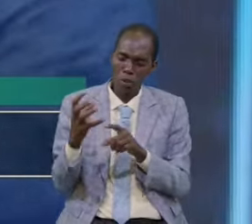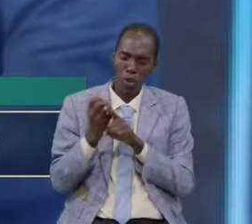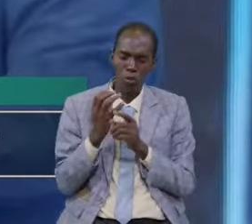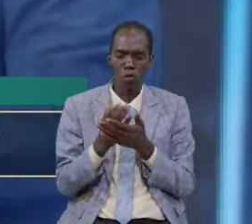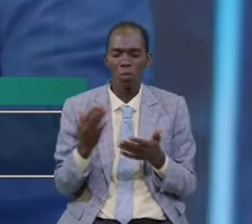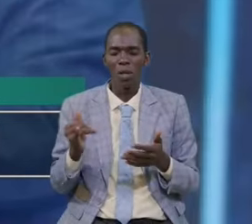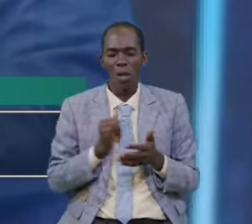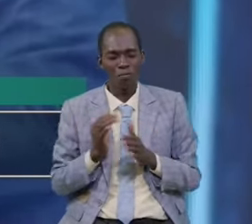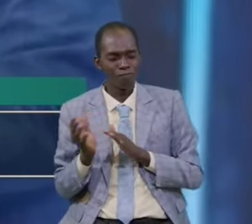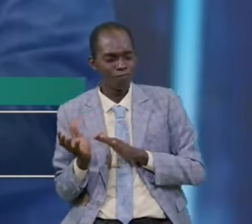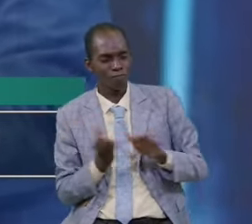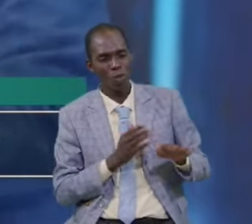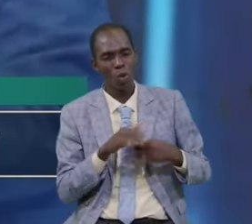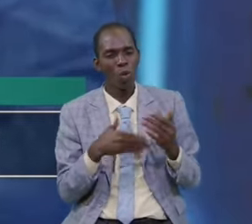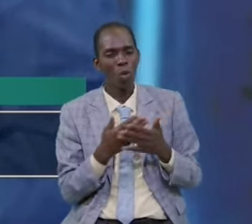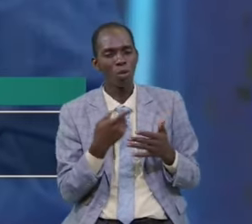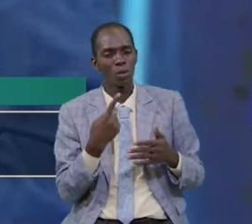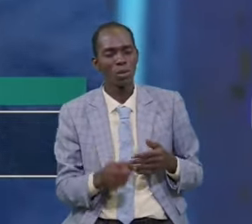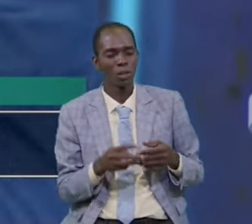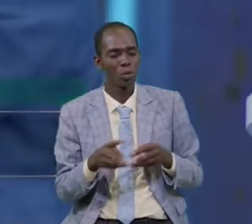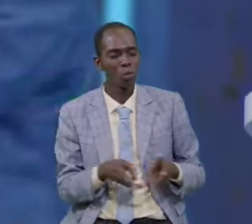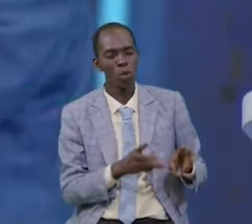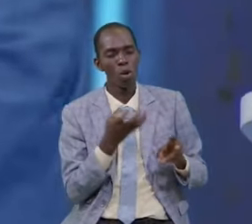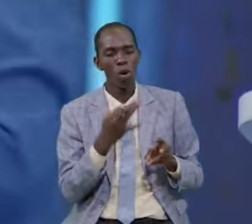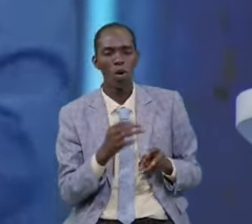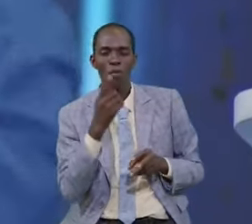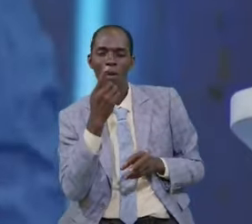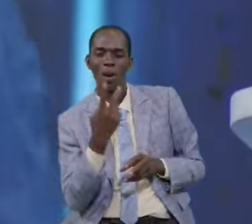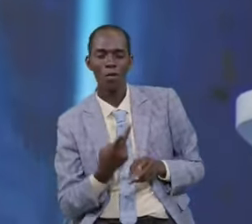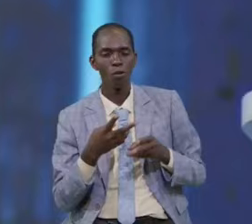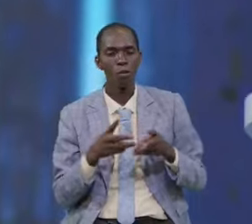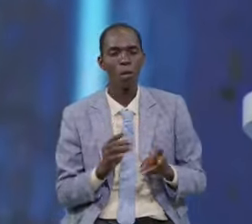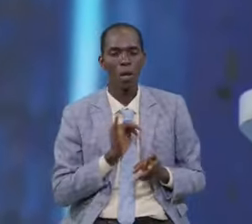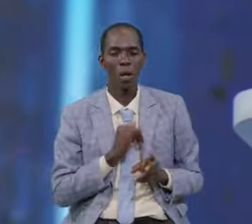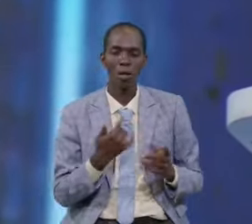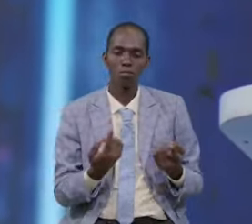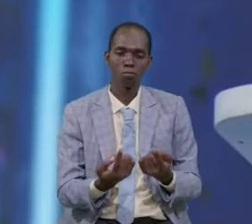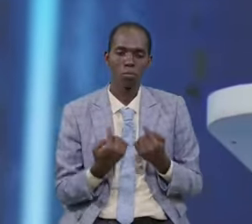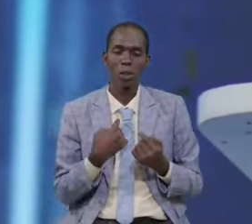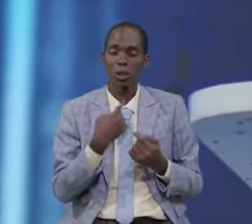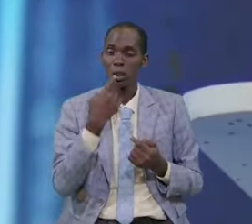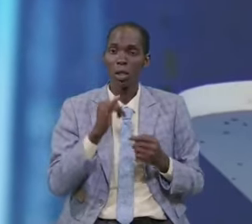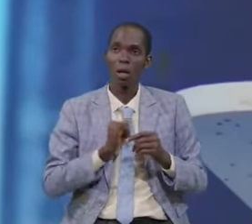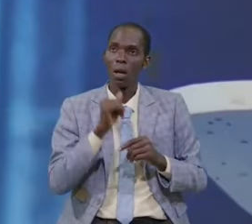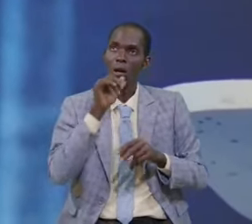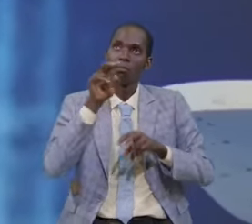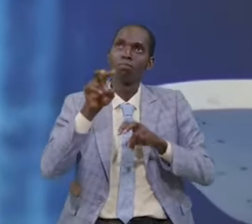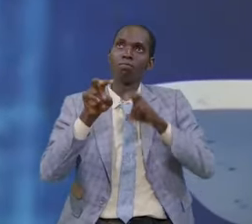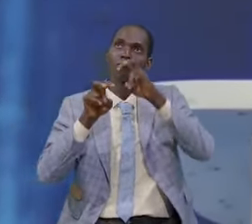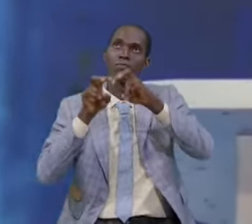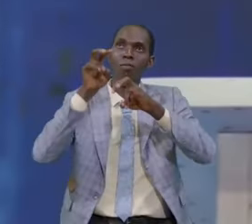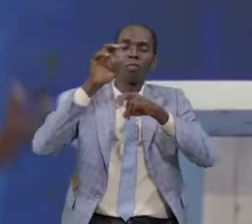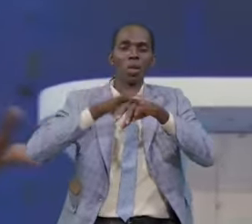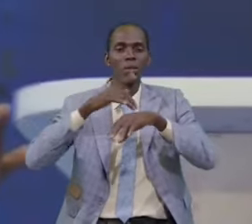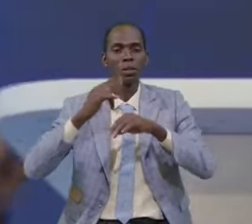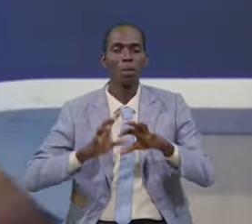de médiocrité et maintenant je me concentre et je dis, oh, je gravis la montagne, la pensée, l'esprit